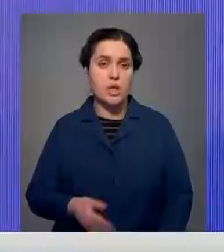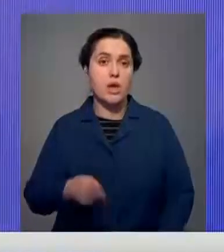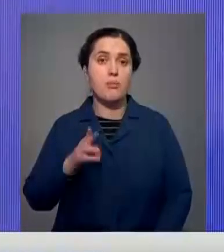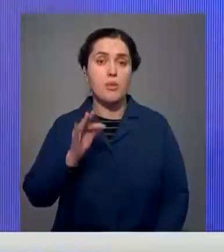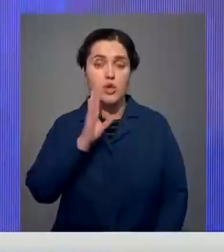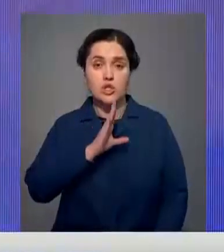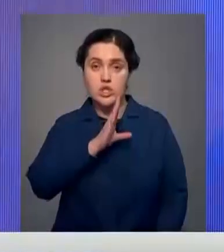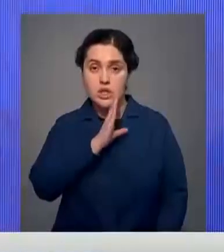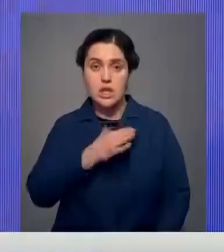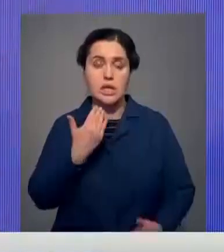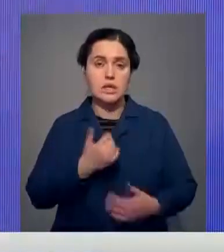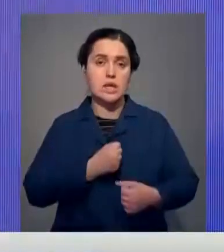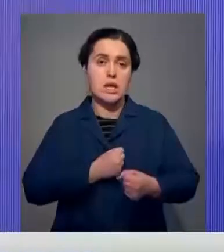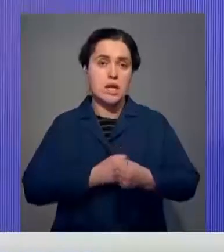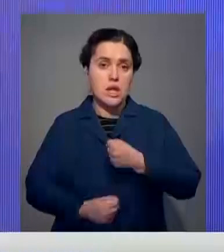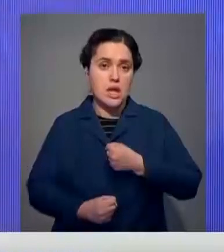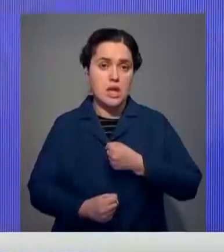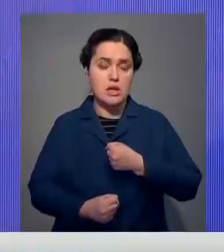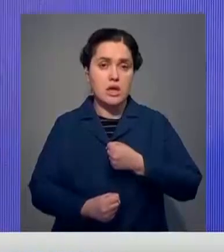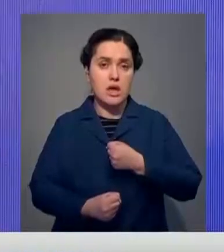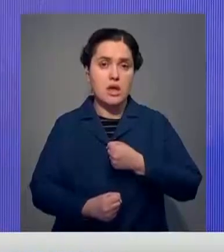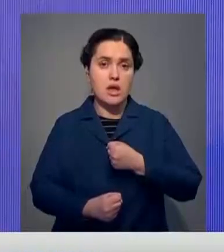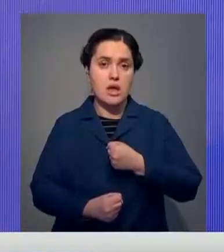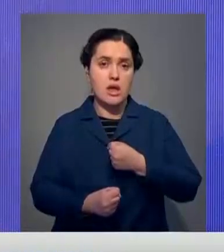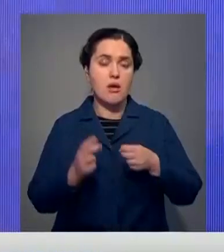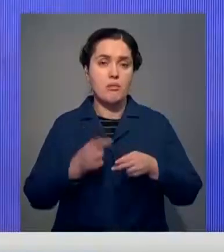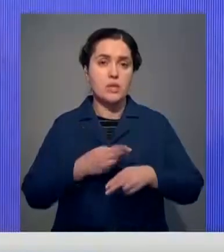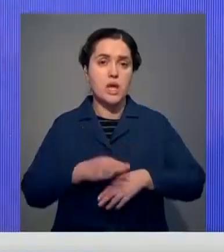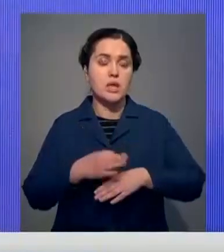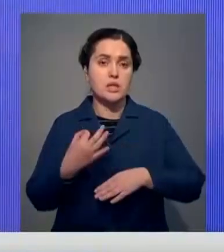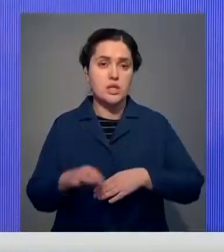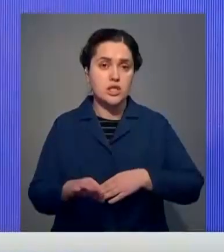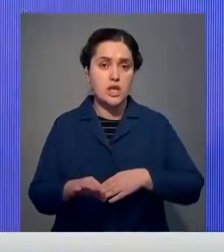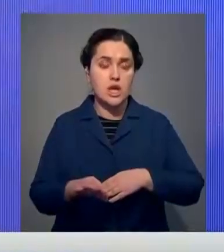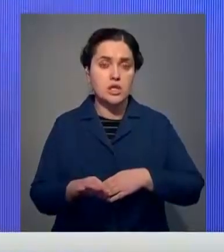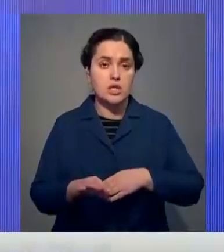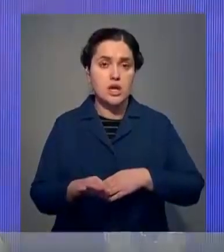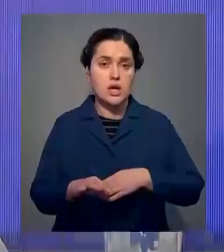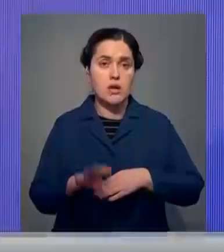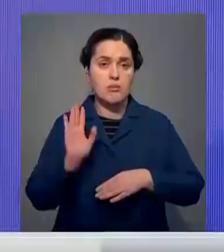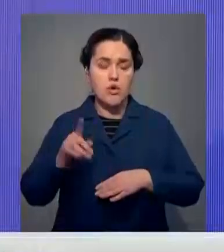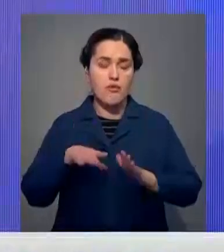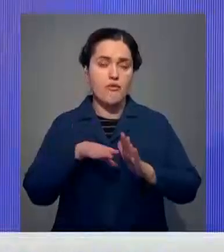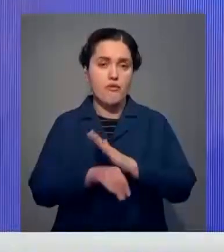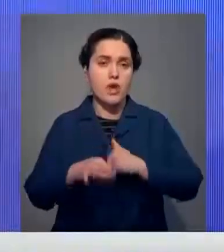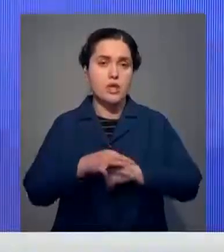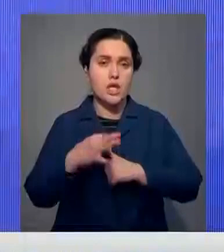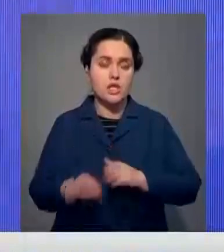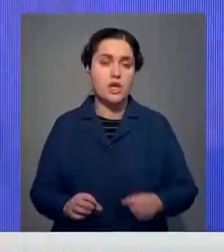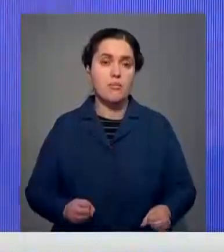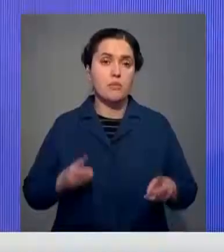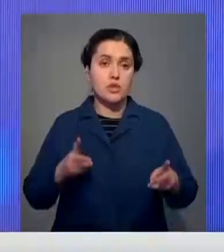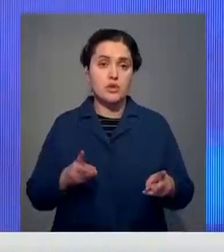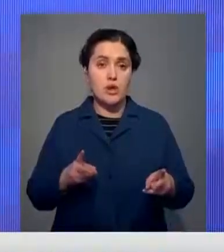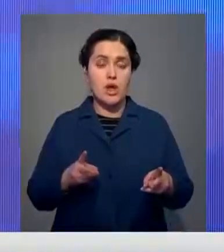женщинам изнасилование без отягчающих обстоятельств признается тяжким преступлением. Это означает,